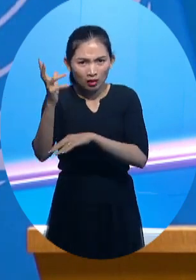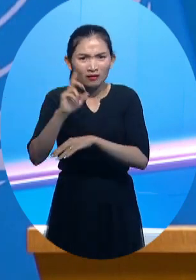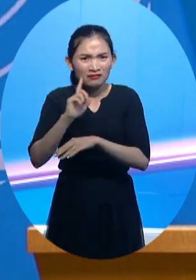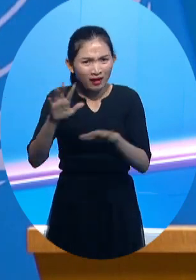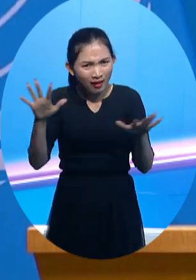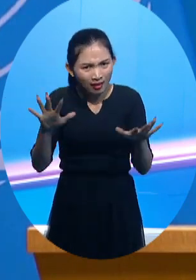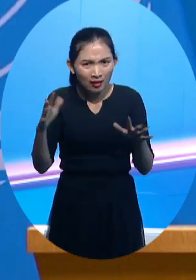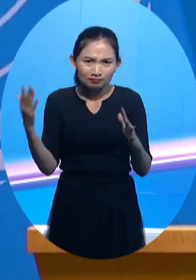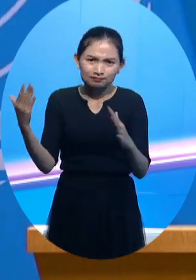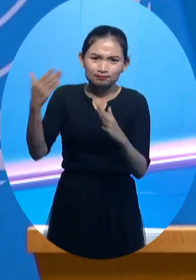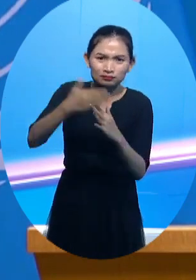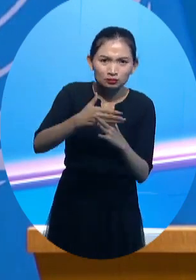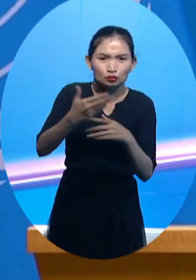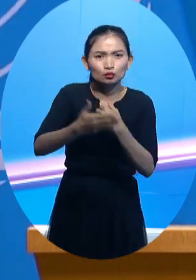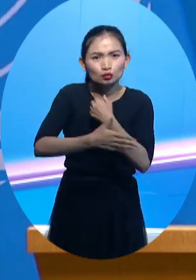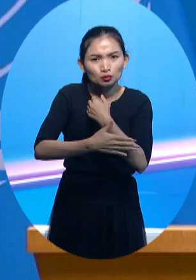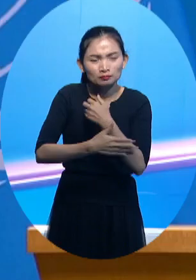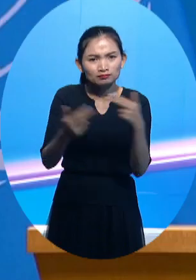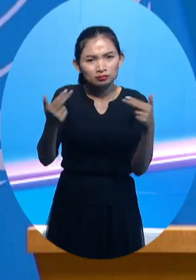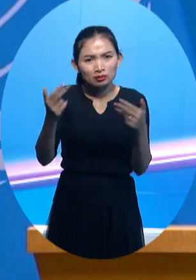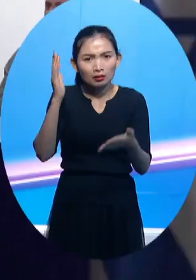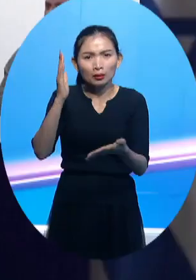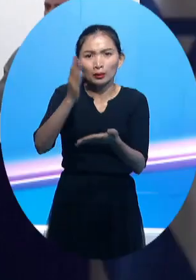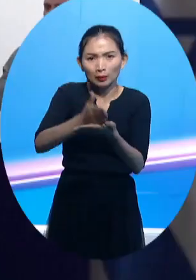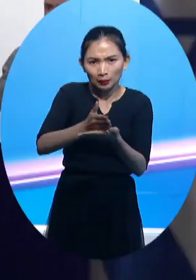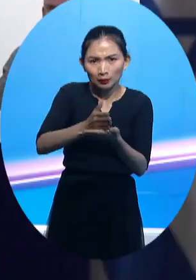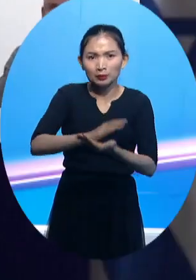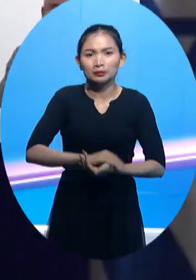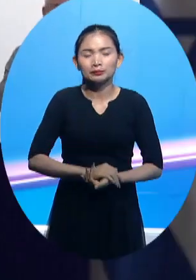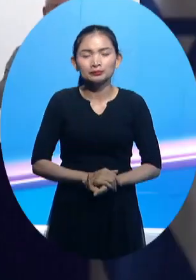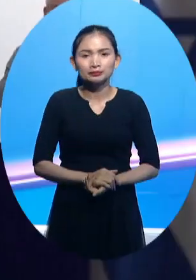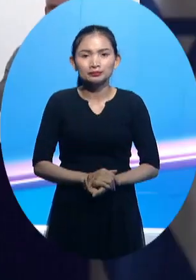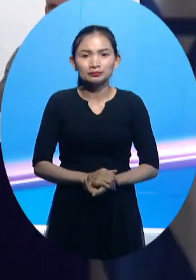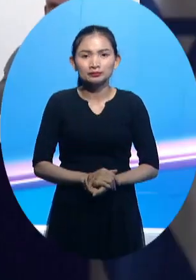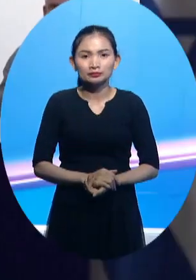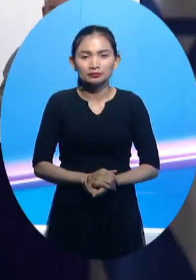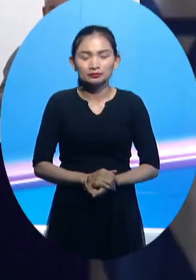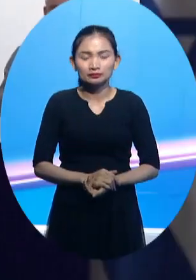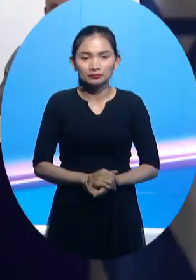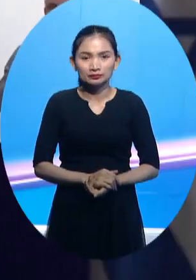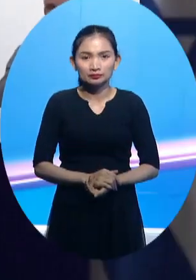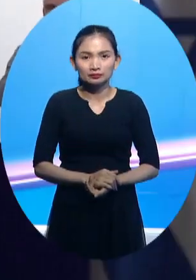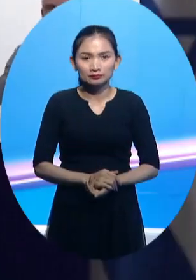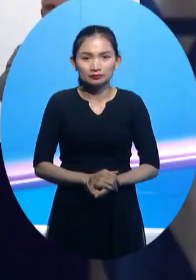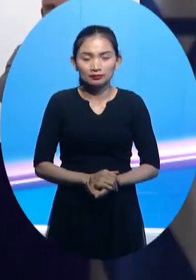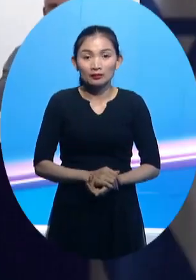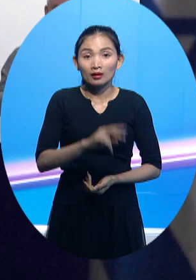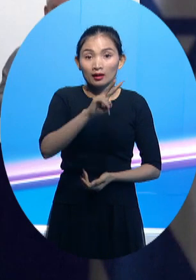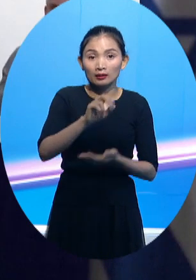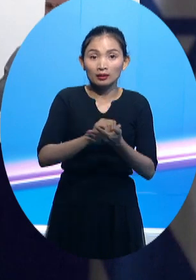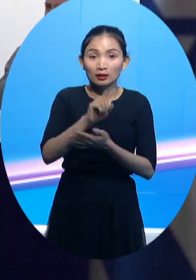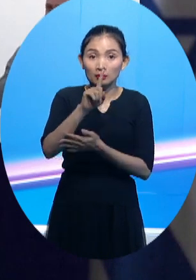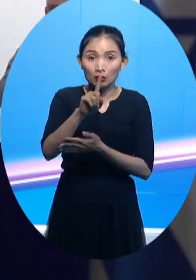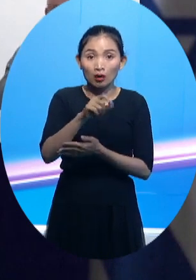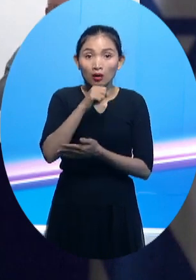mình nhằm ngăn chặn sự leo than ở đây trong khi đó trong một cuộc họp qua truyền hình hôm 2 tháng 1 người